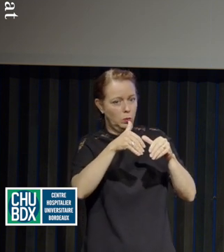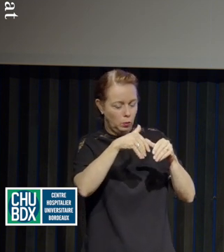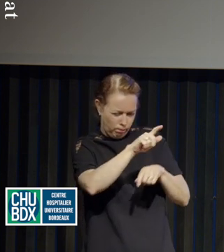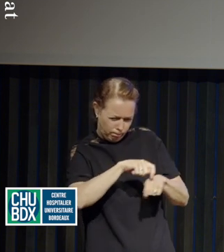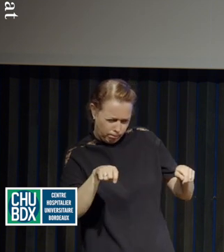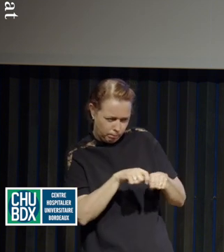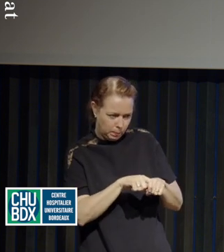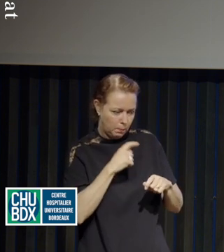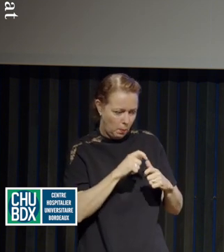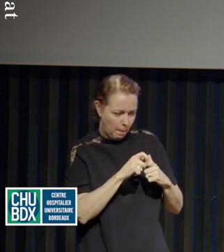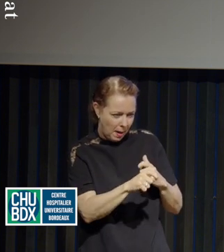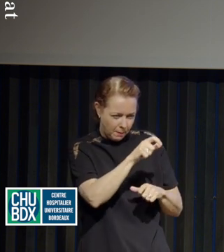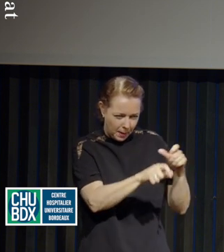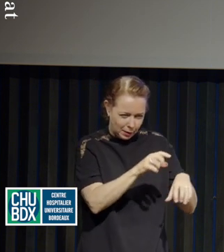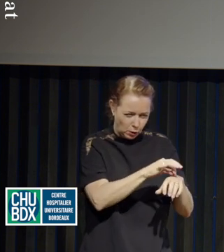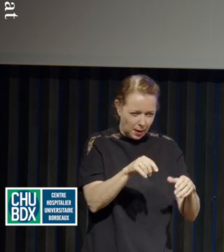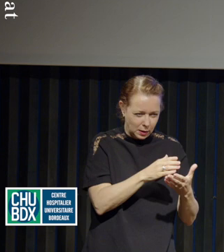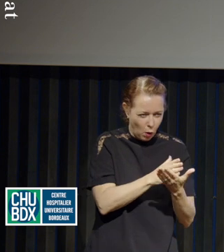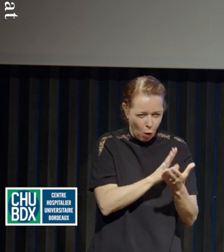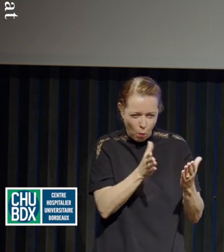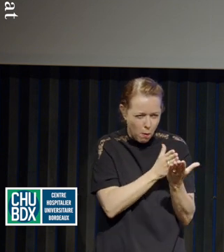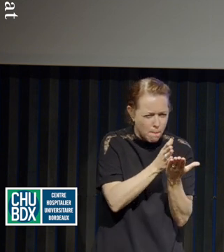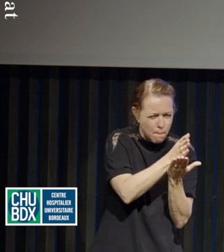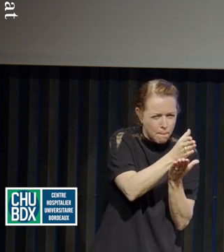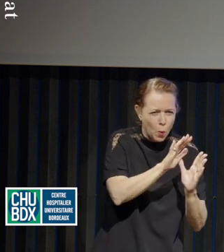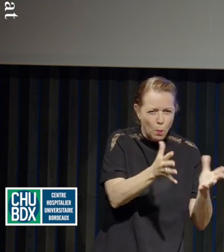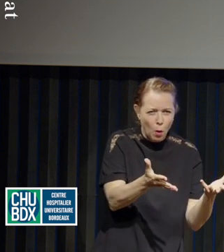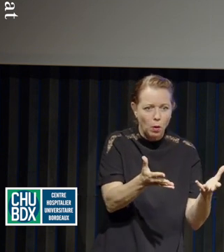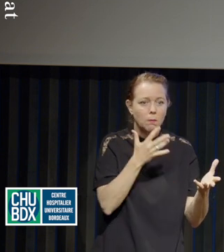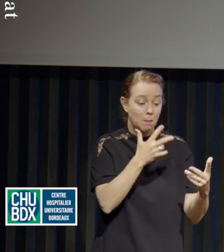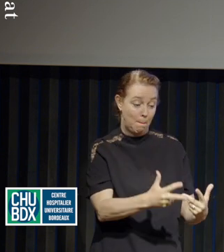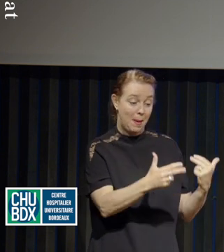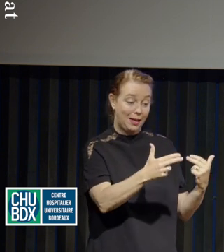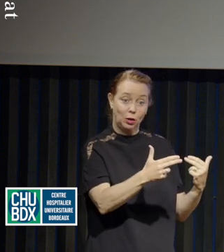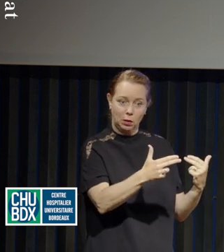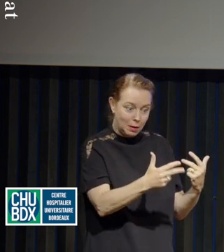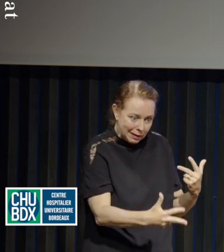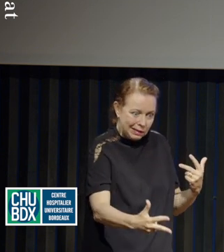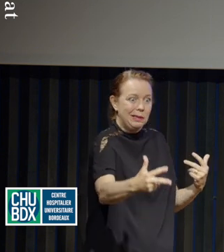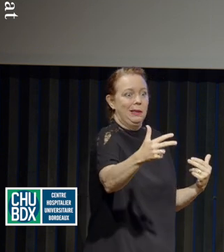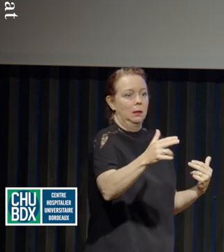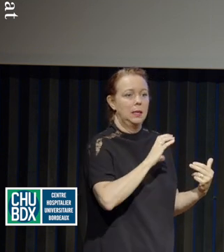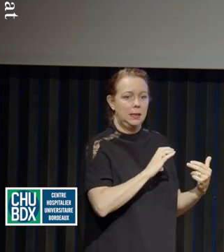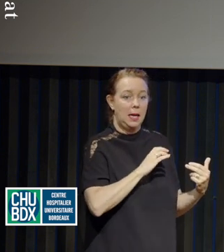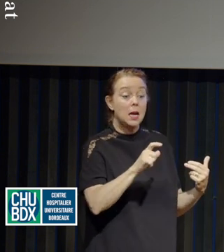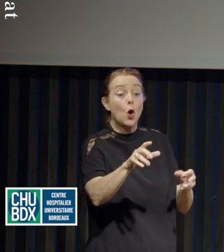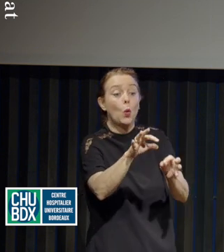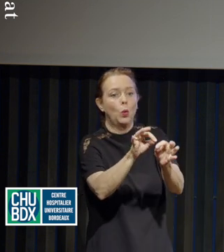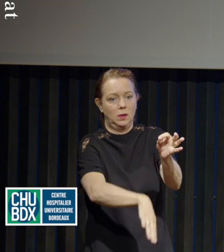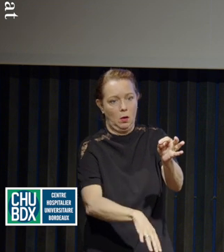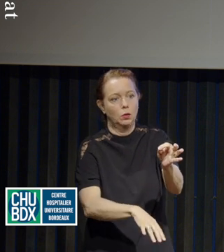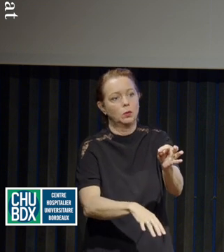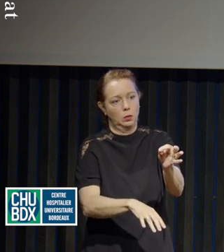mieux évaluer les trajectoires des patients et évaluer sur une période un peu plus longue l'impact potentiel